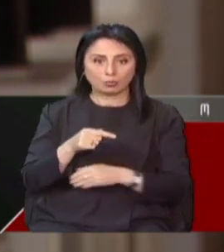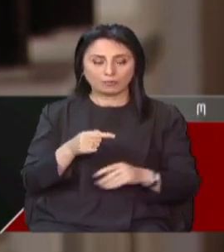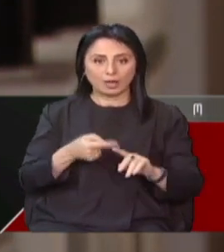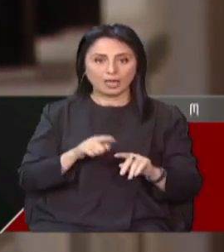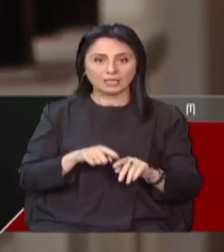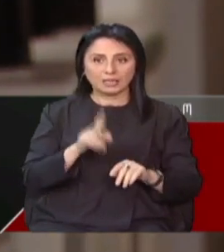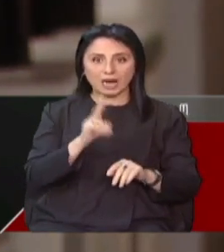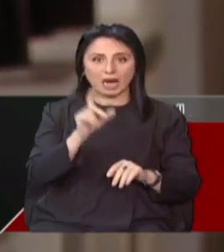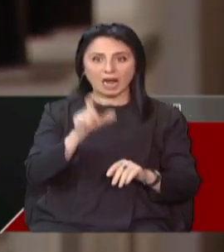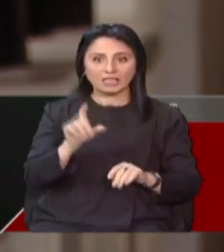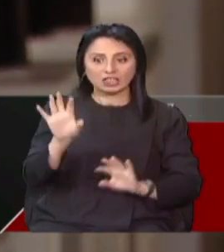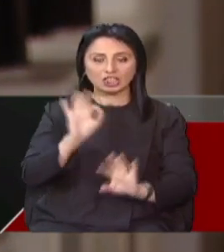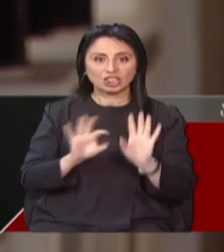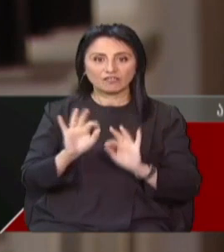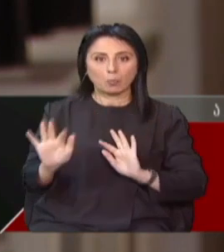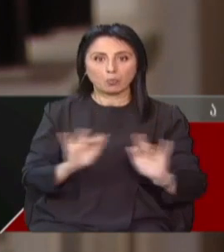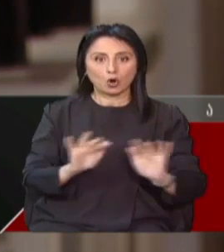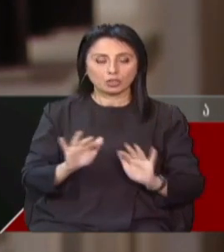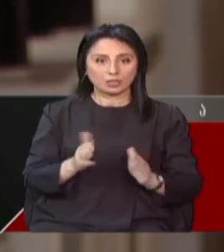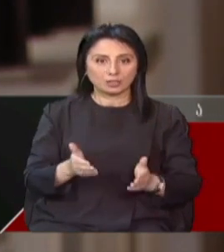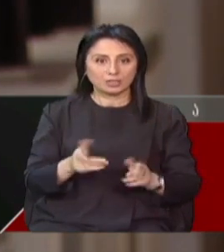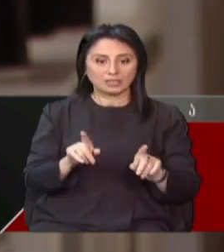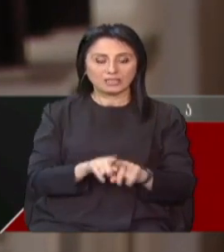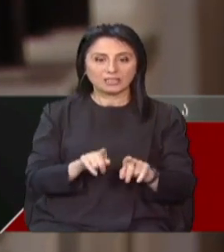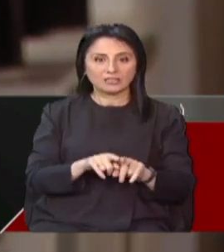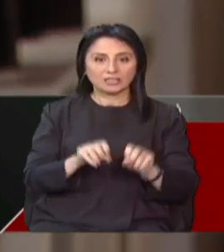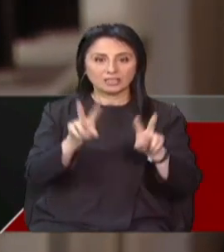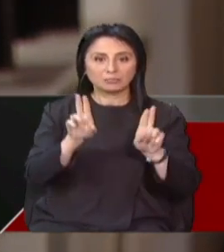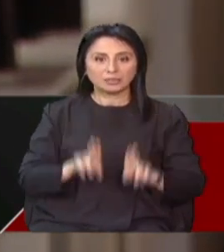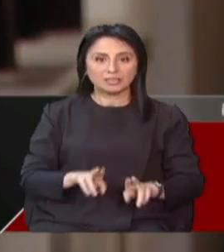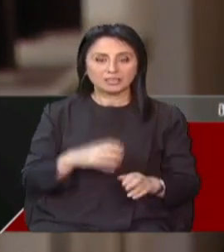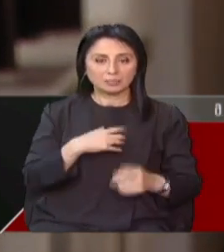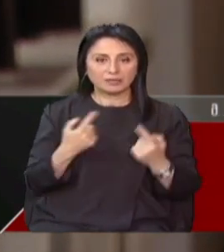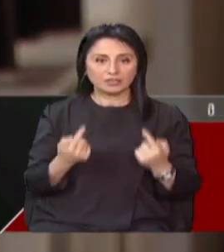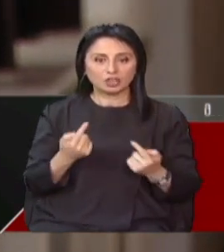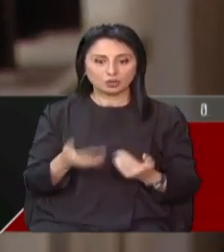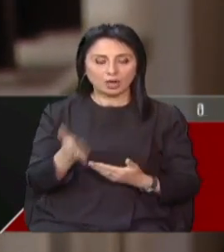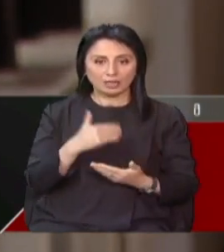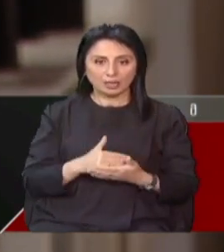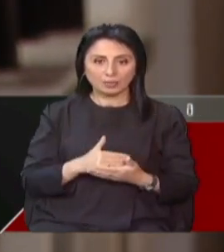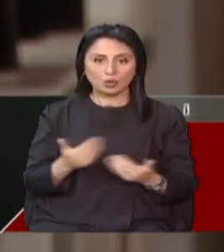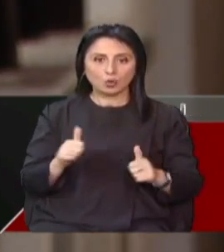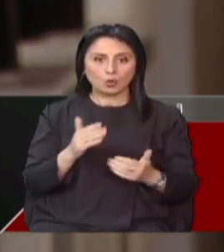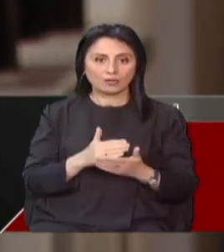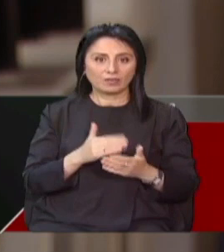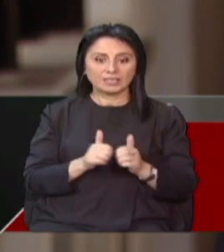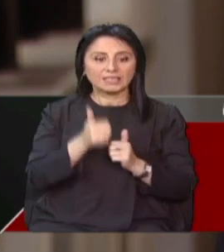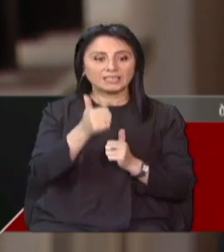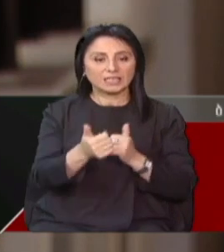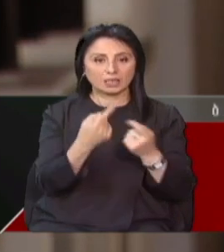ამ კანდიდატების შერჩევის პროცესში ისეთი საგანგებოდ მნიშვნელოვანი ეტაპი, როგორიც არის